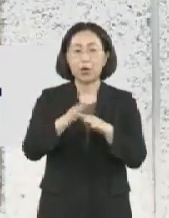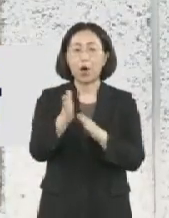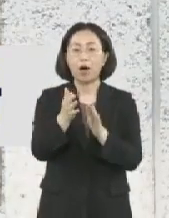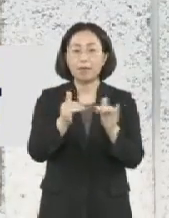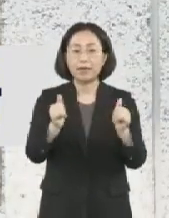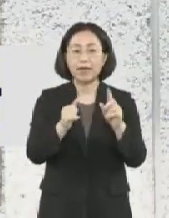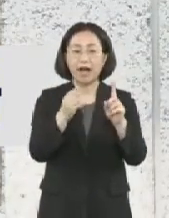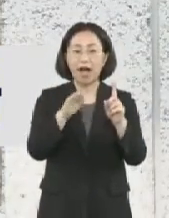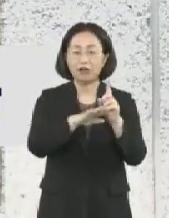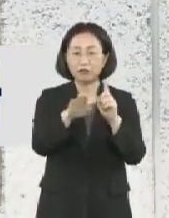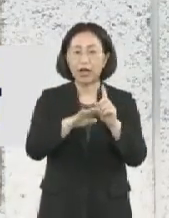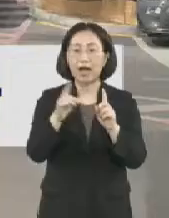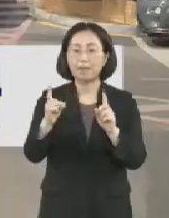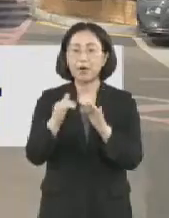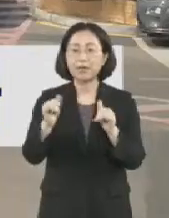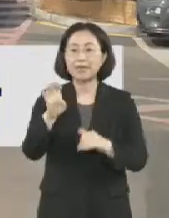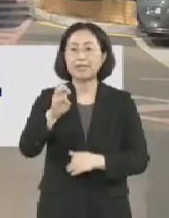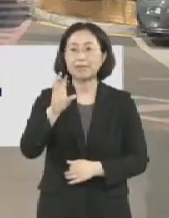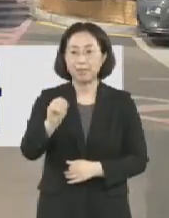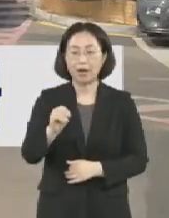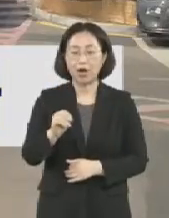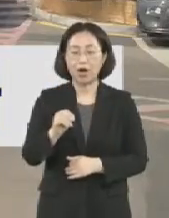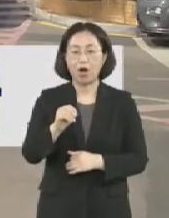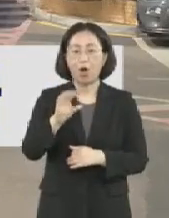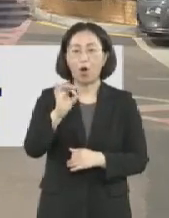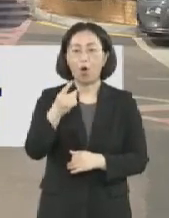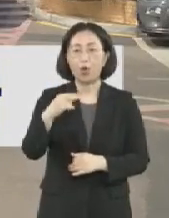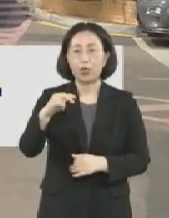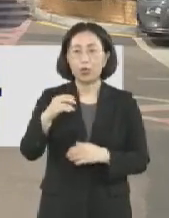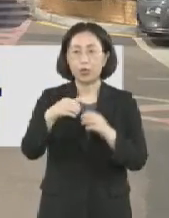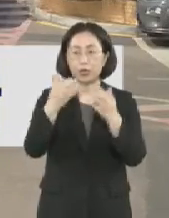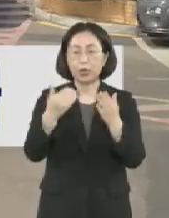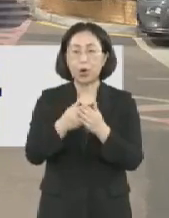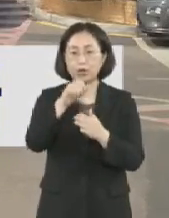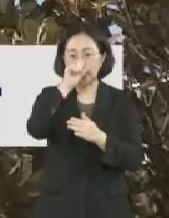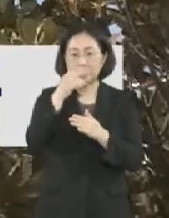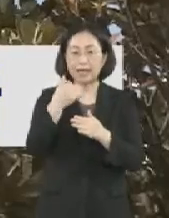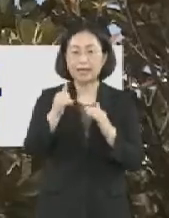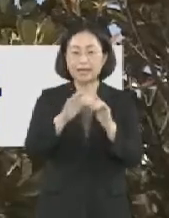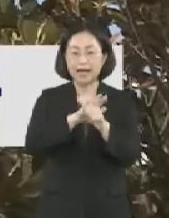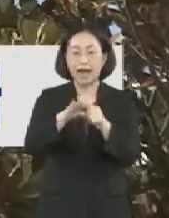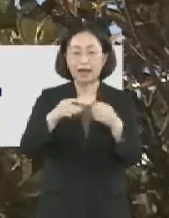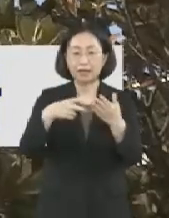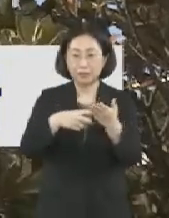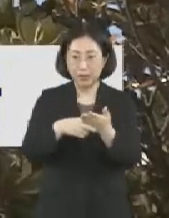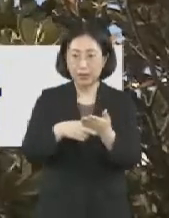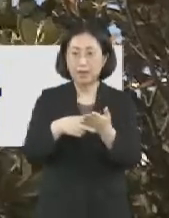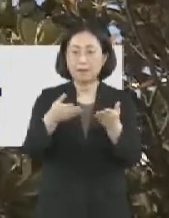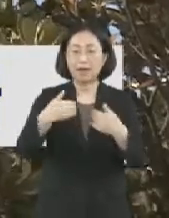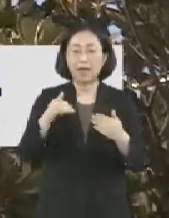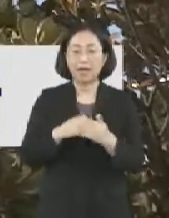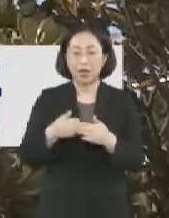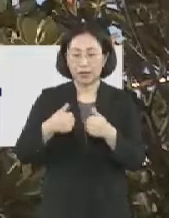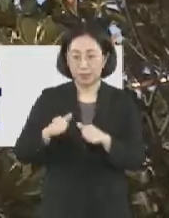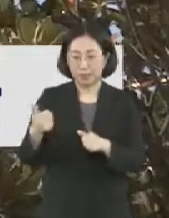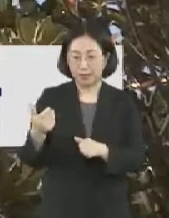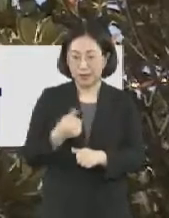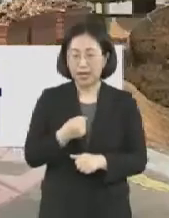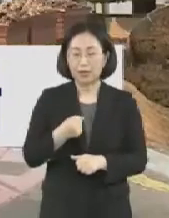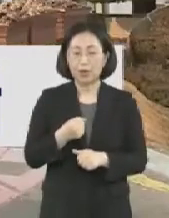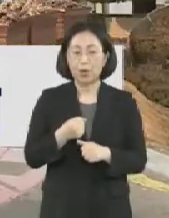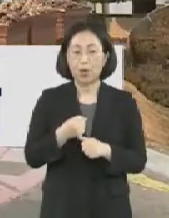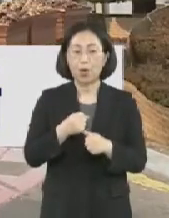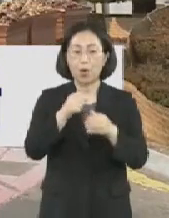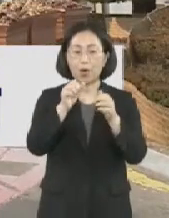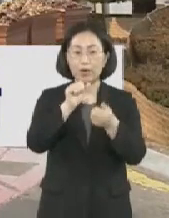가구당 한 명씩 40만원을 온통 서산 사랑 상품권으로 지급 받게 되며 해당되는 친분 층을 지참해 주소지